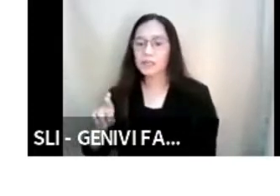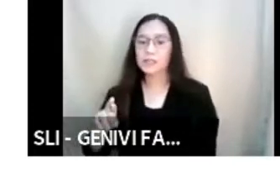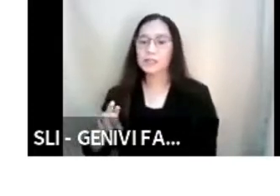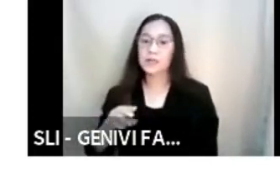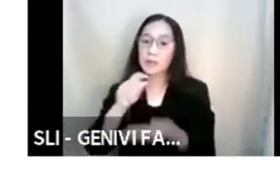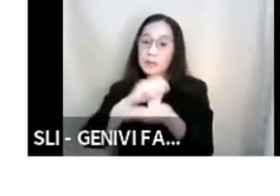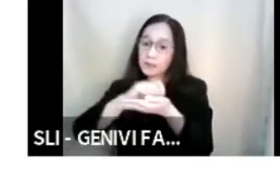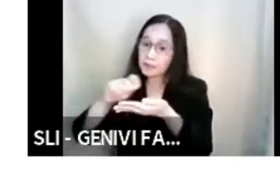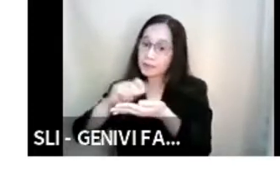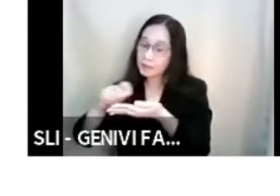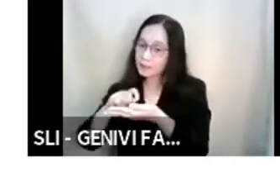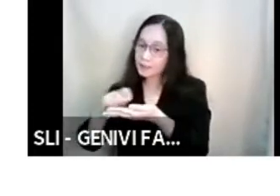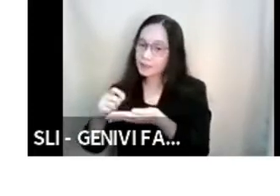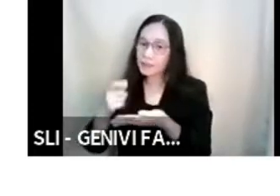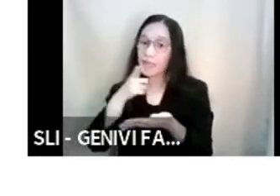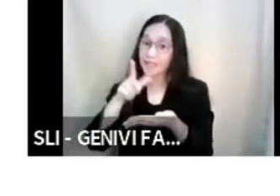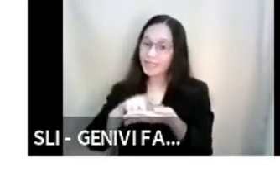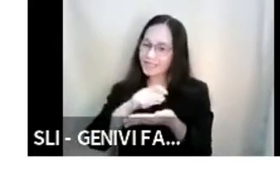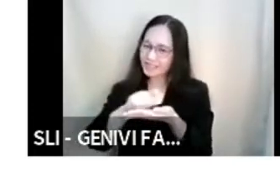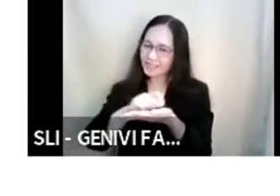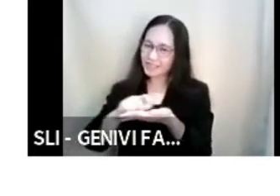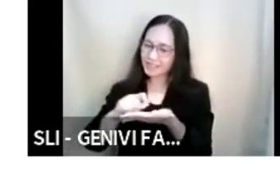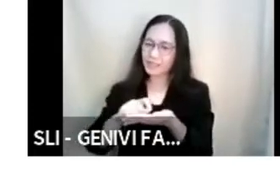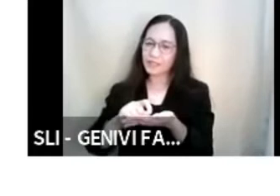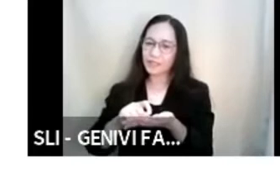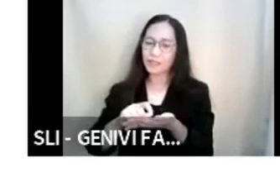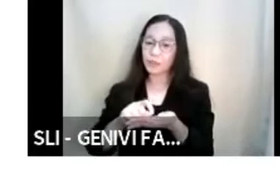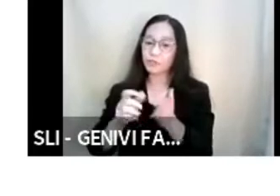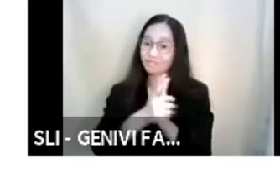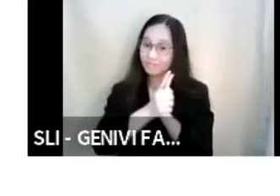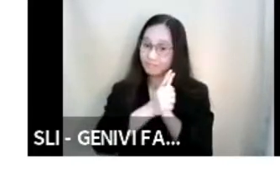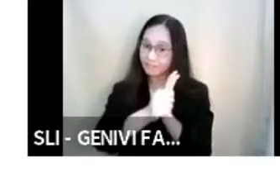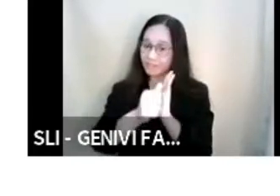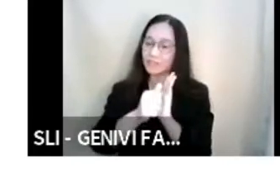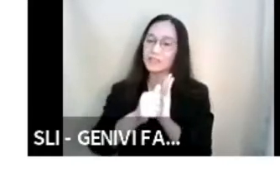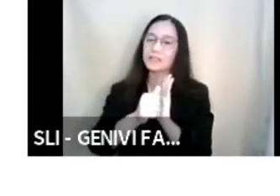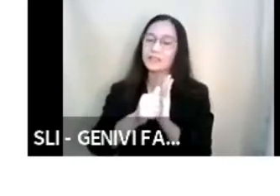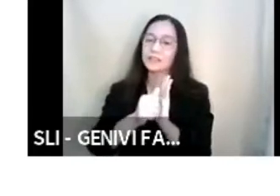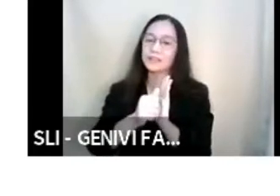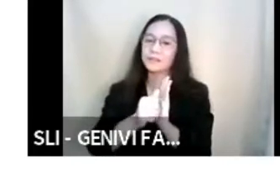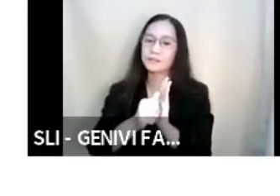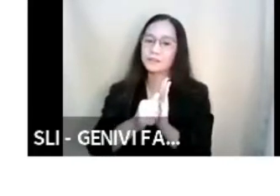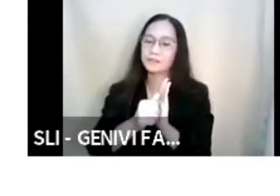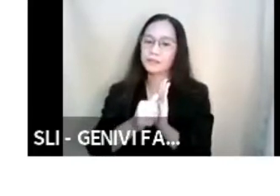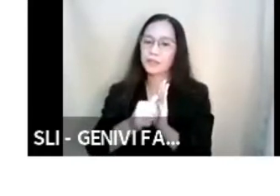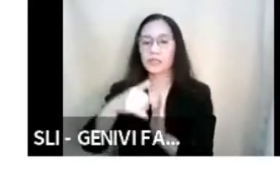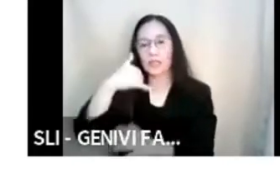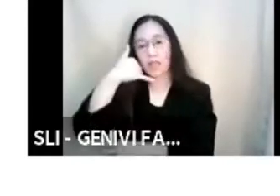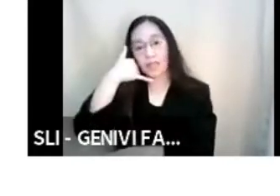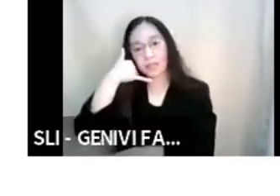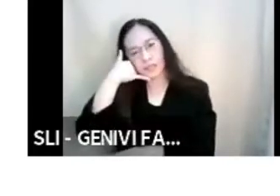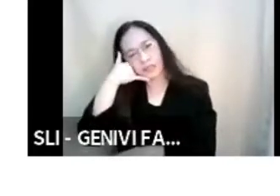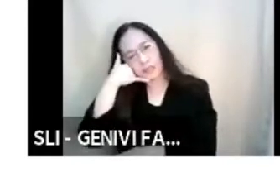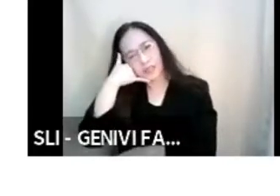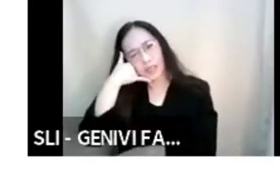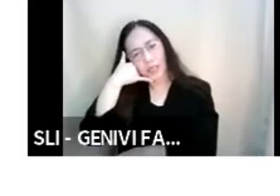basic letter writing, even basic phone skills, can he answer the telephone? Can he take a